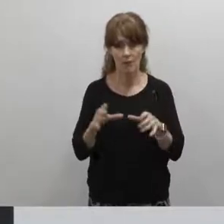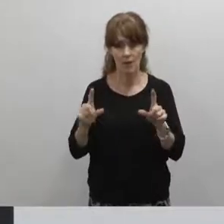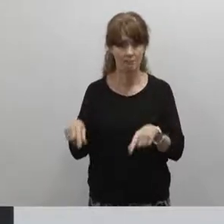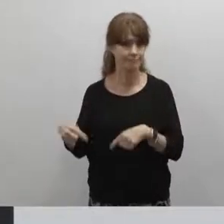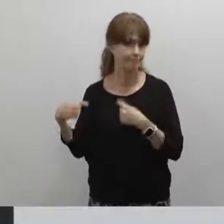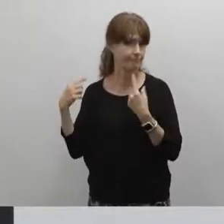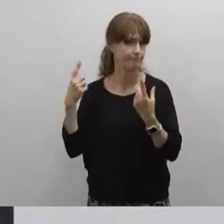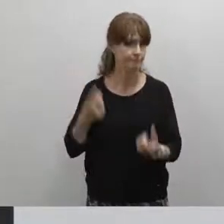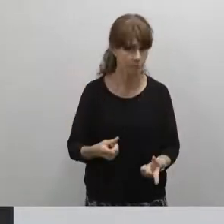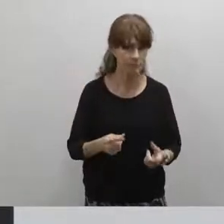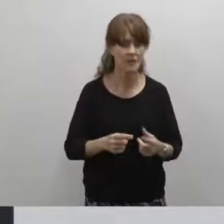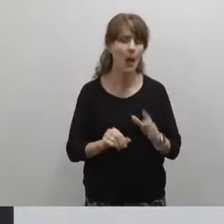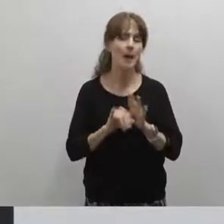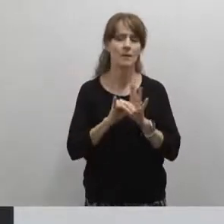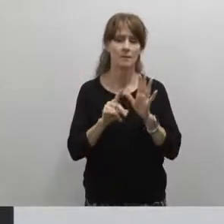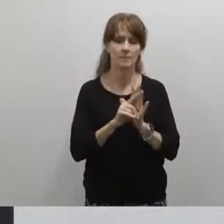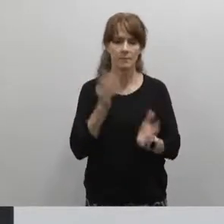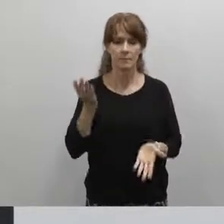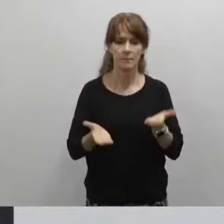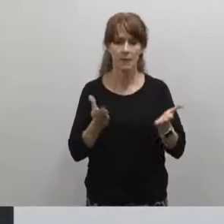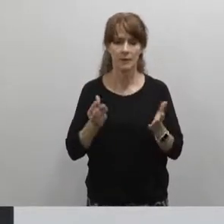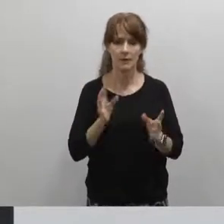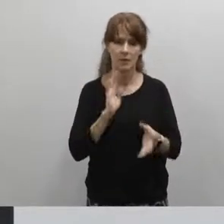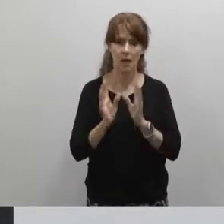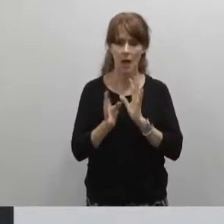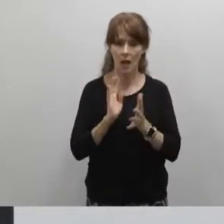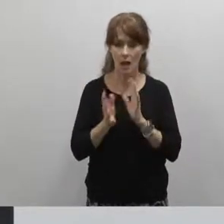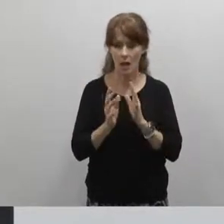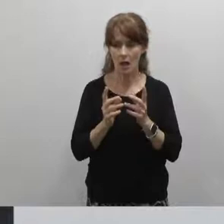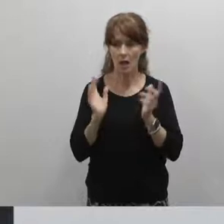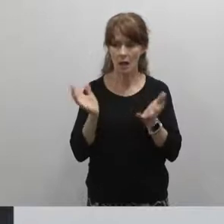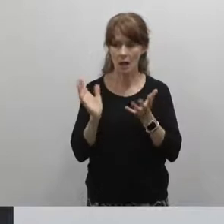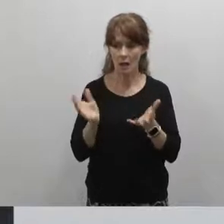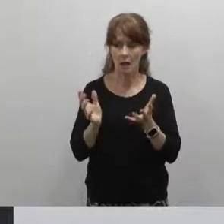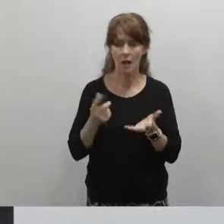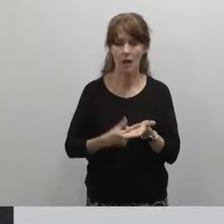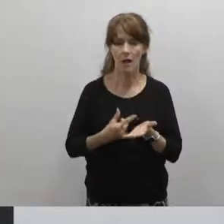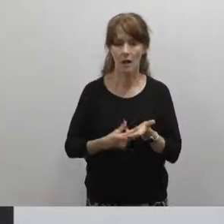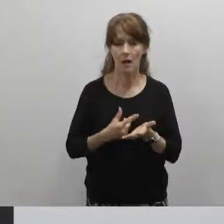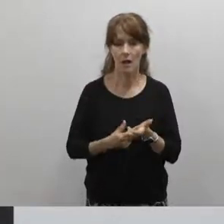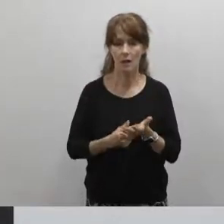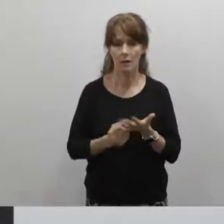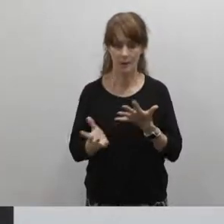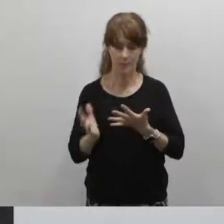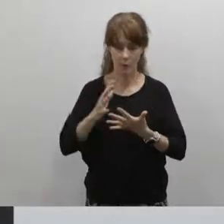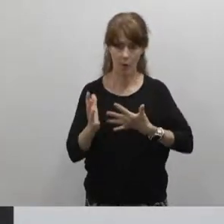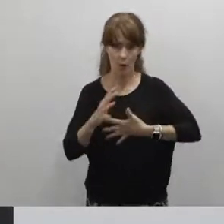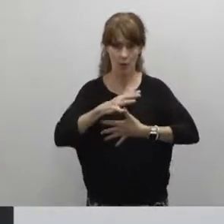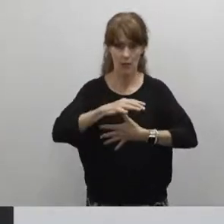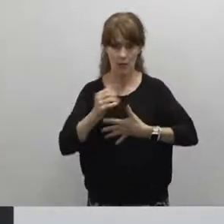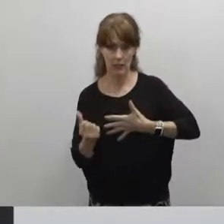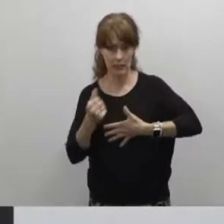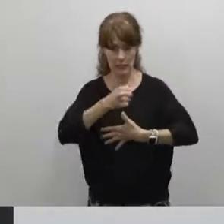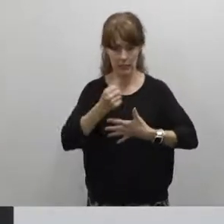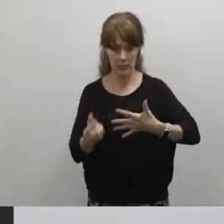đá tự lưu plâu trâu nông niêm chìa propon sá la